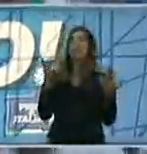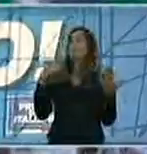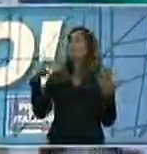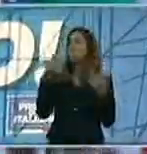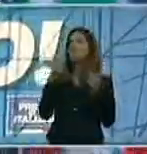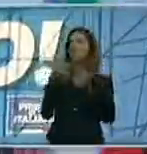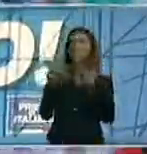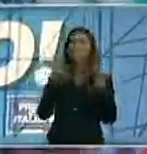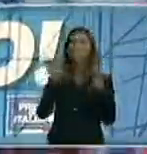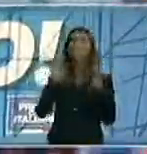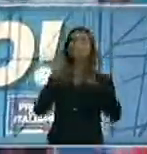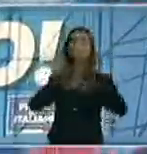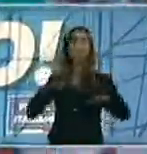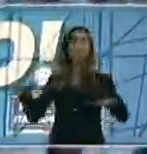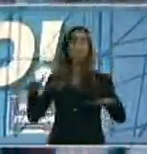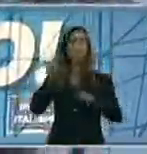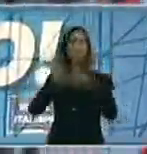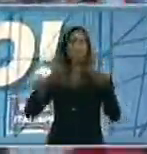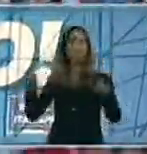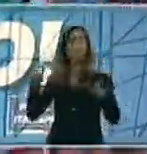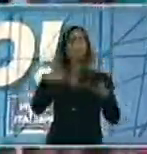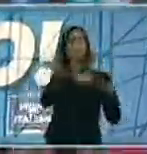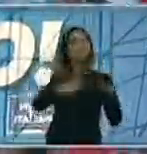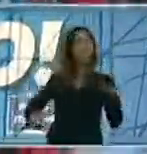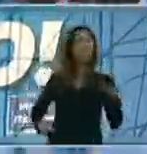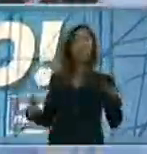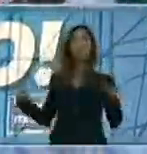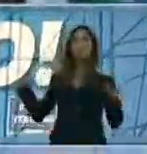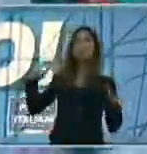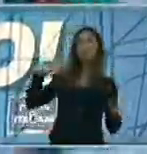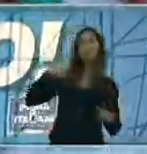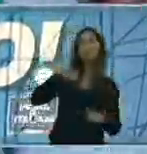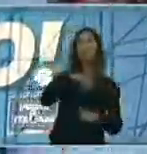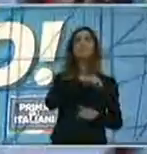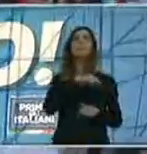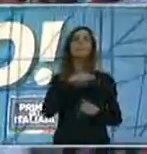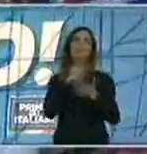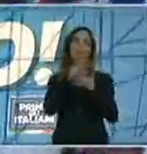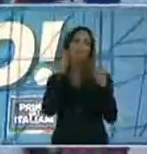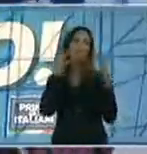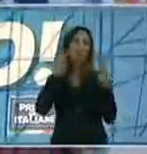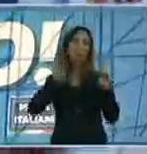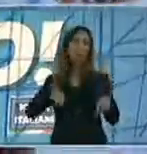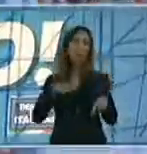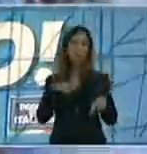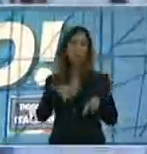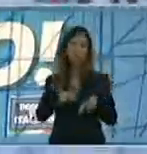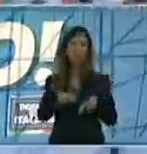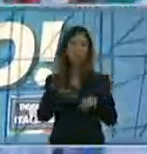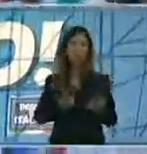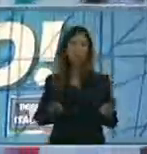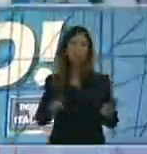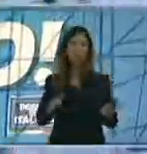lo stesso linguaggio. Chiaro. Quindi non è il problema di bandiere. Se devo dire, ce ne sono più di Fratelli d'Italia che della Lega. Anche perché siamo a Roma.